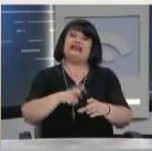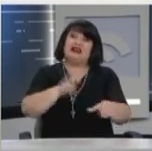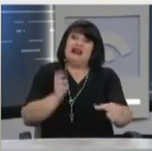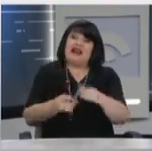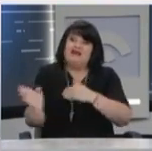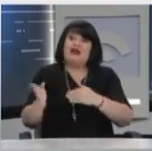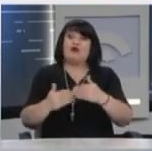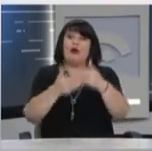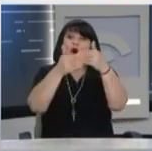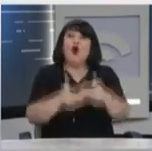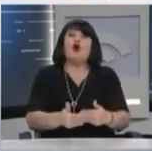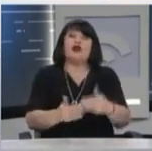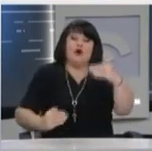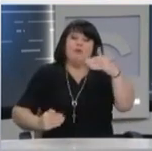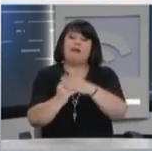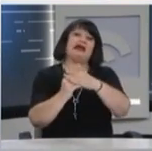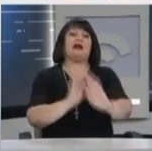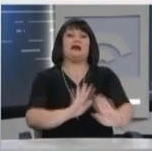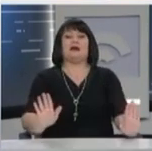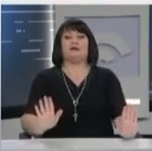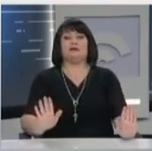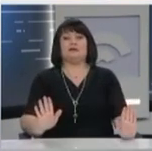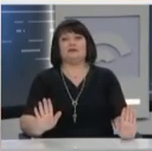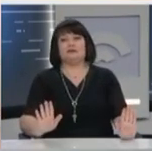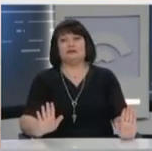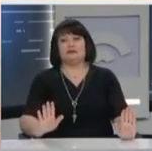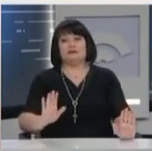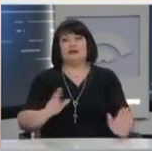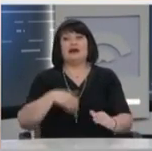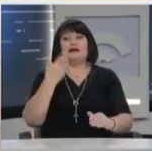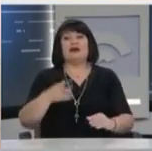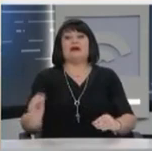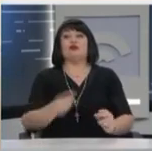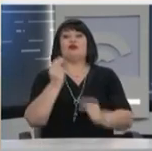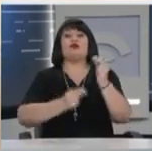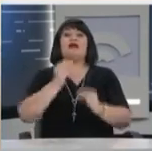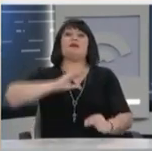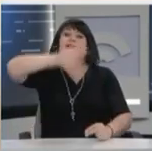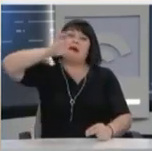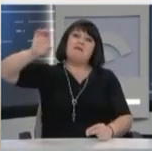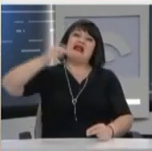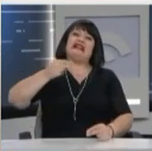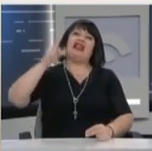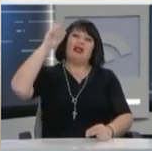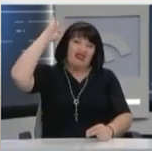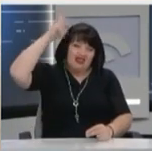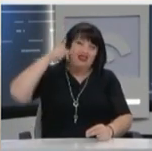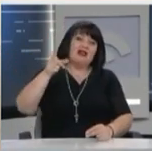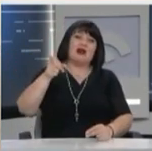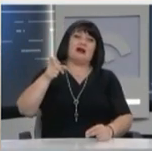όριο, βάλτε το όριο, το φραγμό. Γιατί πρέπει να κοιτάμε τη Θράκη. Αυτό σημαίνει τι.